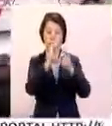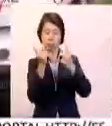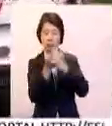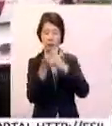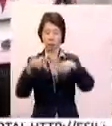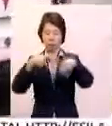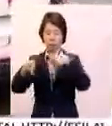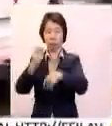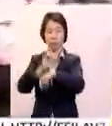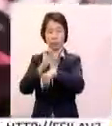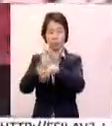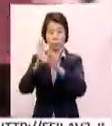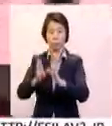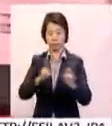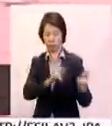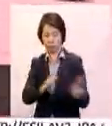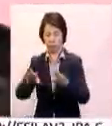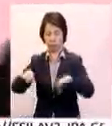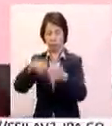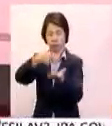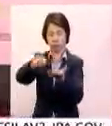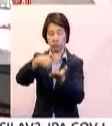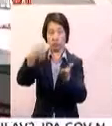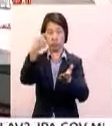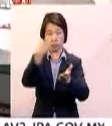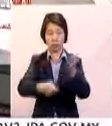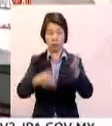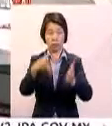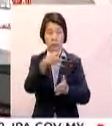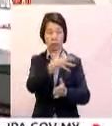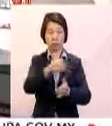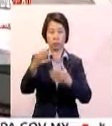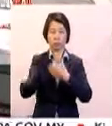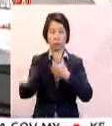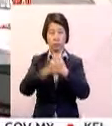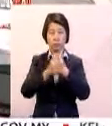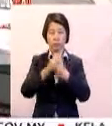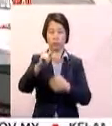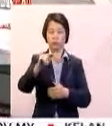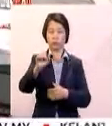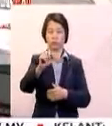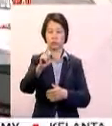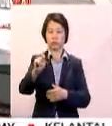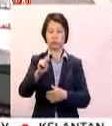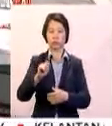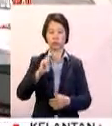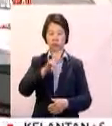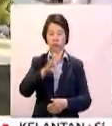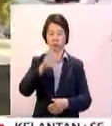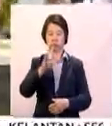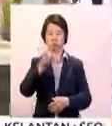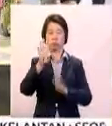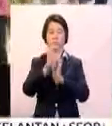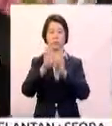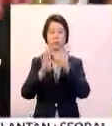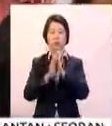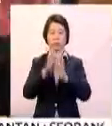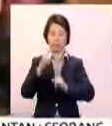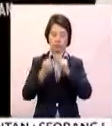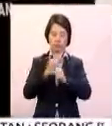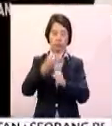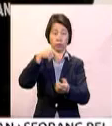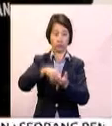pasaran buruh dan pelan kerajaan membuat bayaran Cukai pendapatan dan pemulangan semula GST sekitar 37 bilion tahun